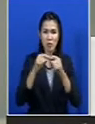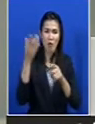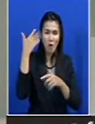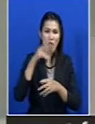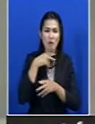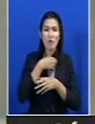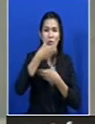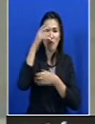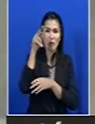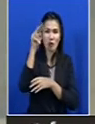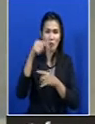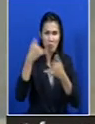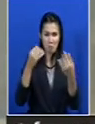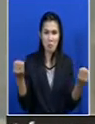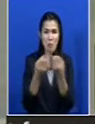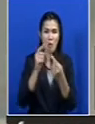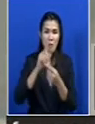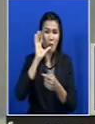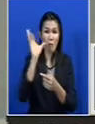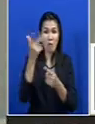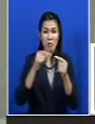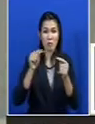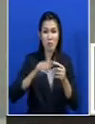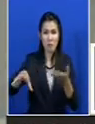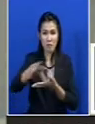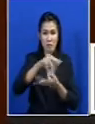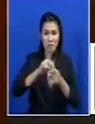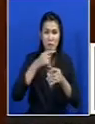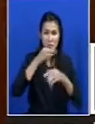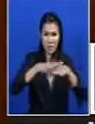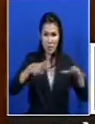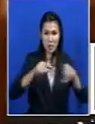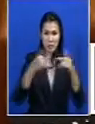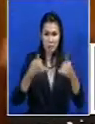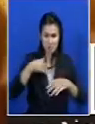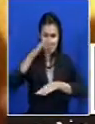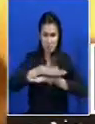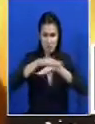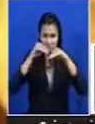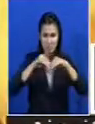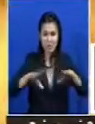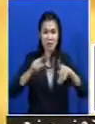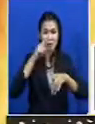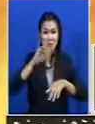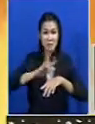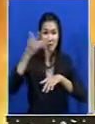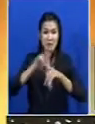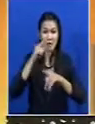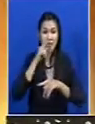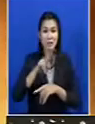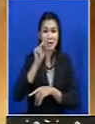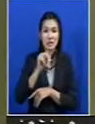สาร์ส่งผลเลวร้ายต่อทั่วโลกโดยเฉพาะในมหาสมุทรนะครับผลวิจัยซึ่งตีพิมพ์ในวารสารภูมิศาสตร์ธรรมชาติหรือ